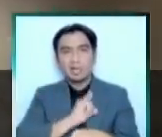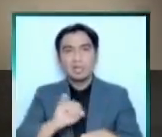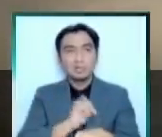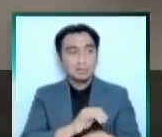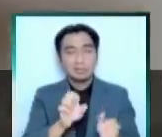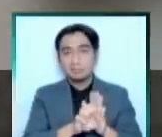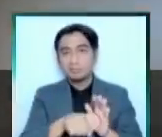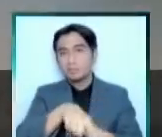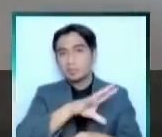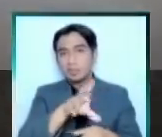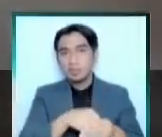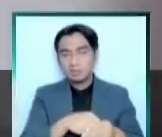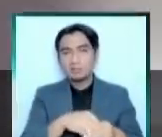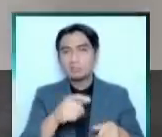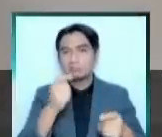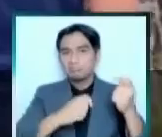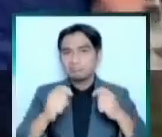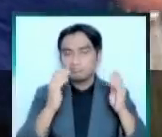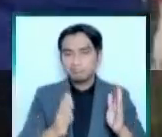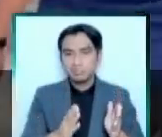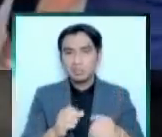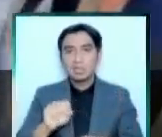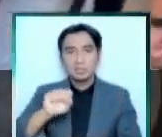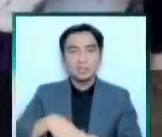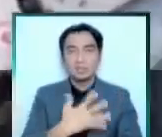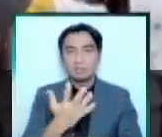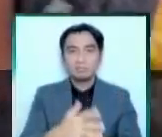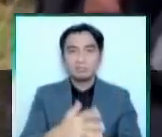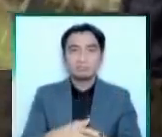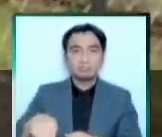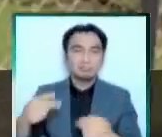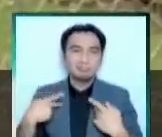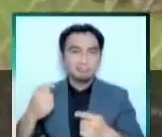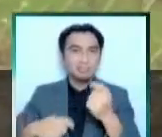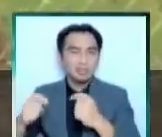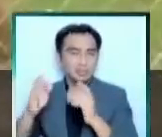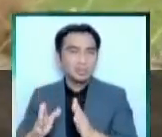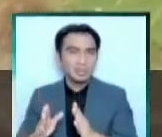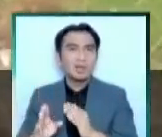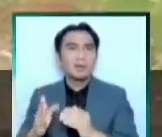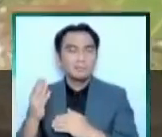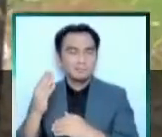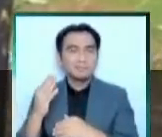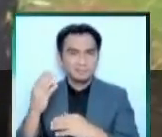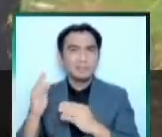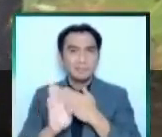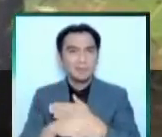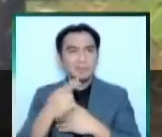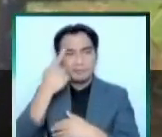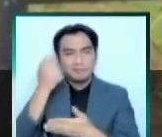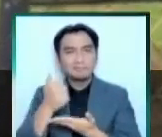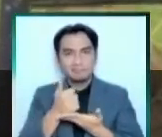bagyo sa Siargao. Ang ilang dayuhang turista naman nangakong babalik para mag-abot ng tulong sa mga